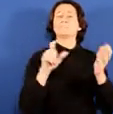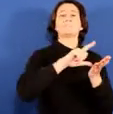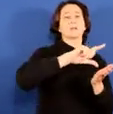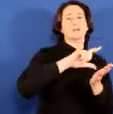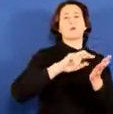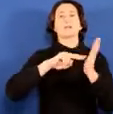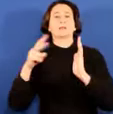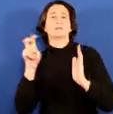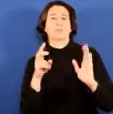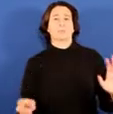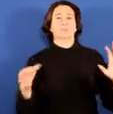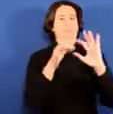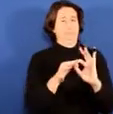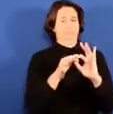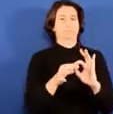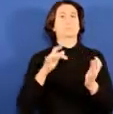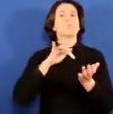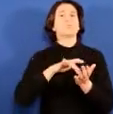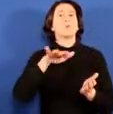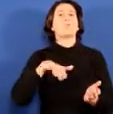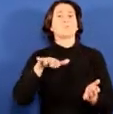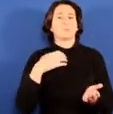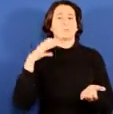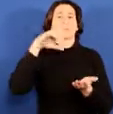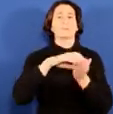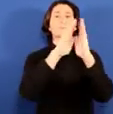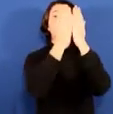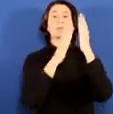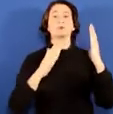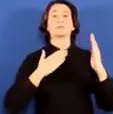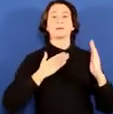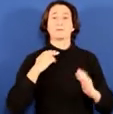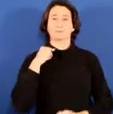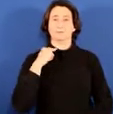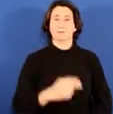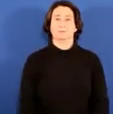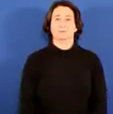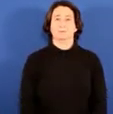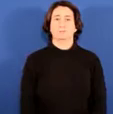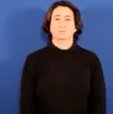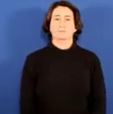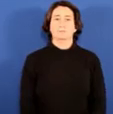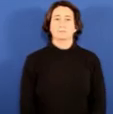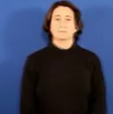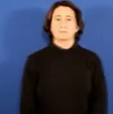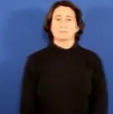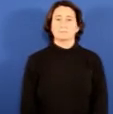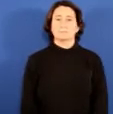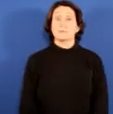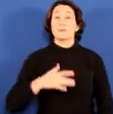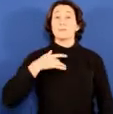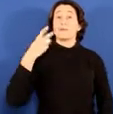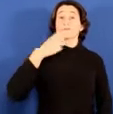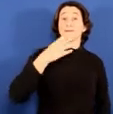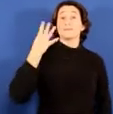gairi buruz hitz egingo dute. Formatu berriak, internetek narrazio diskurtsora ekarri dituen aldaketak, irakurtzeko sistema